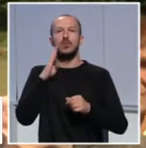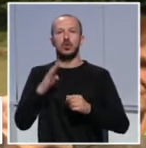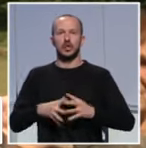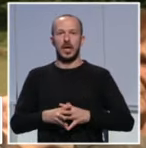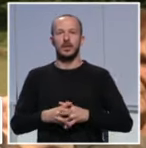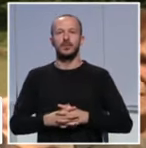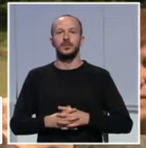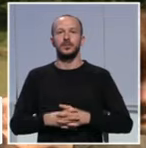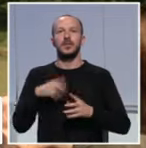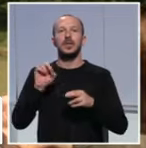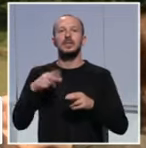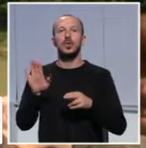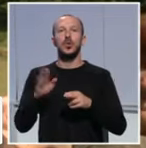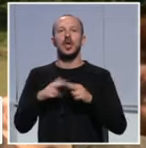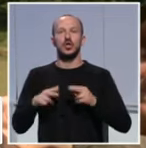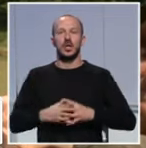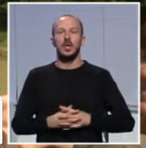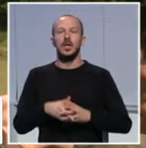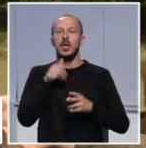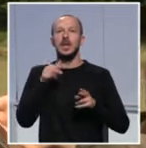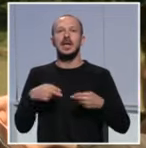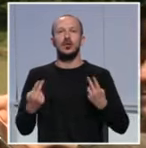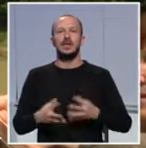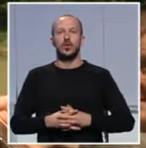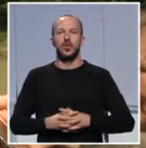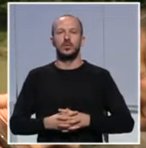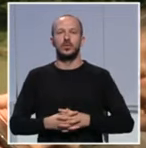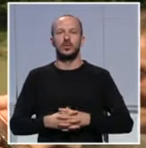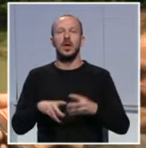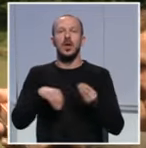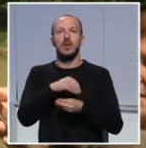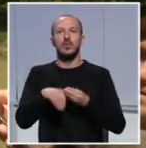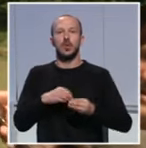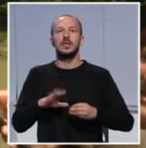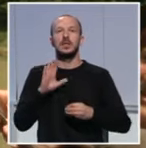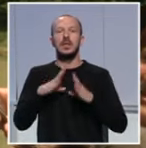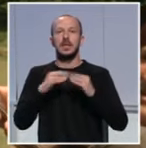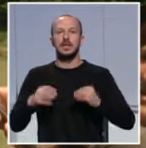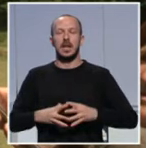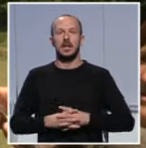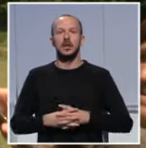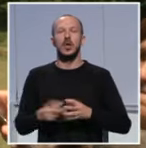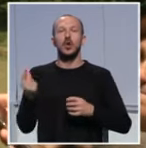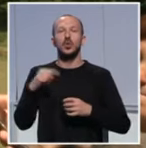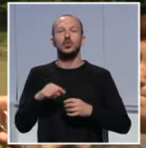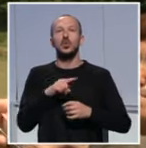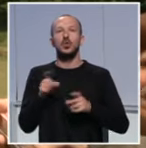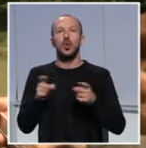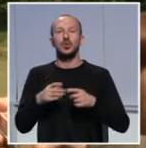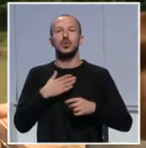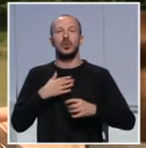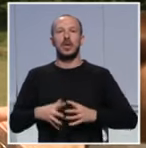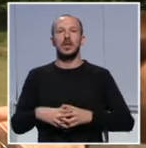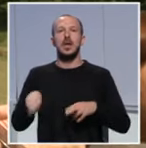bošnjačke, da se to riješi, da jednostavno porodice tih nestalih dođu do kostiju